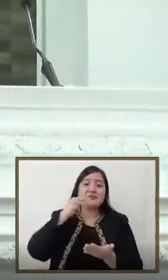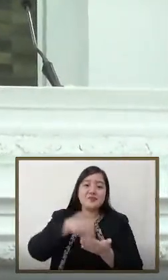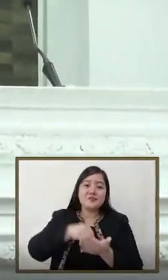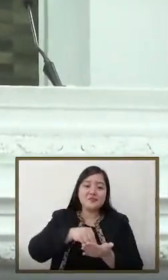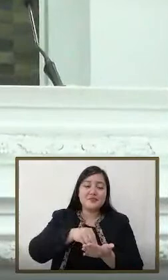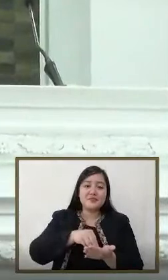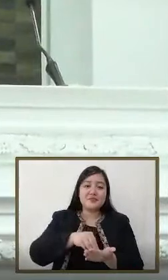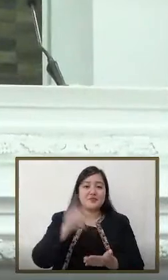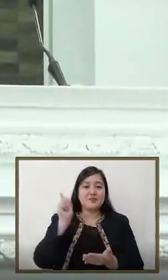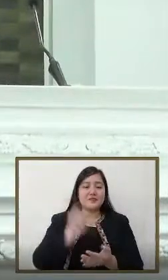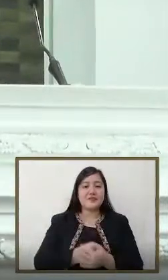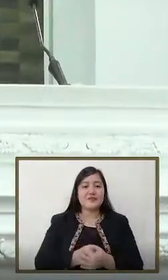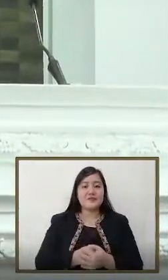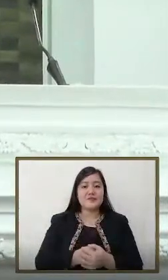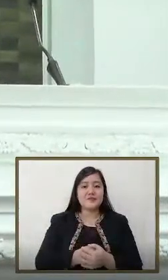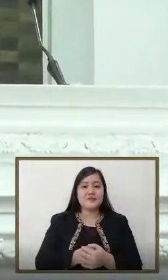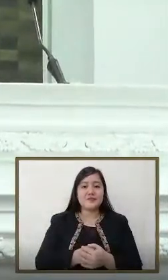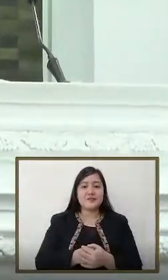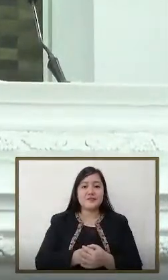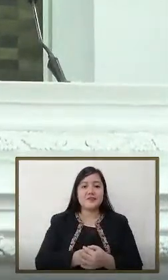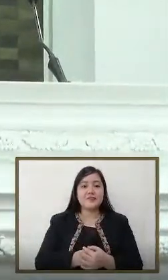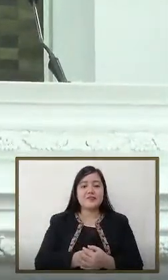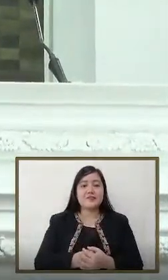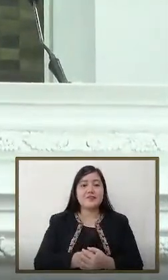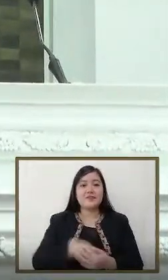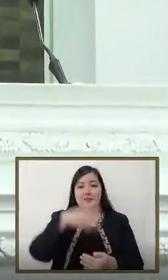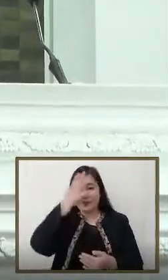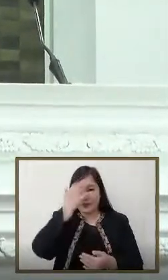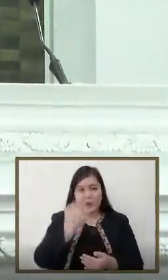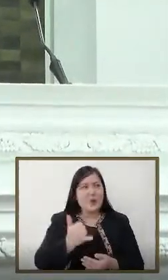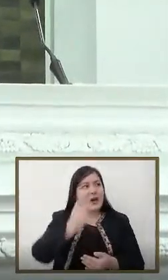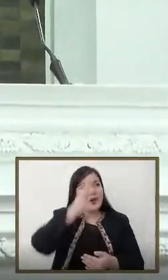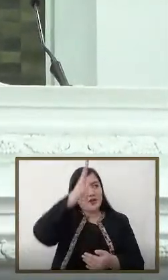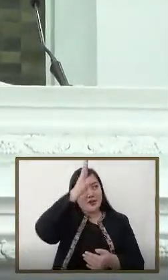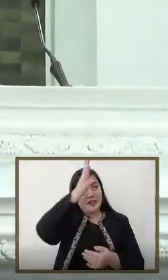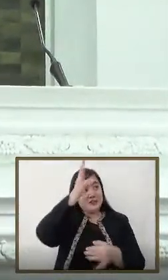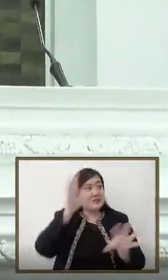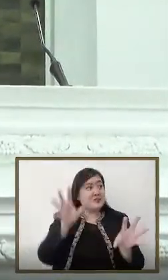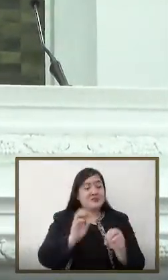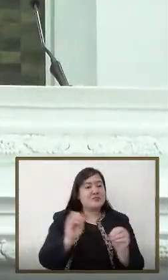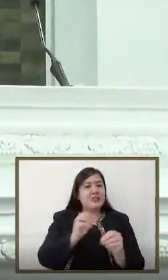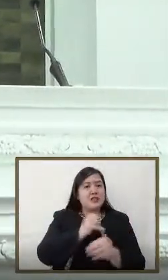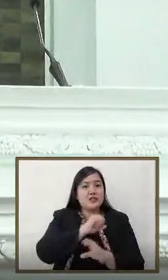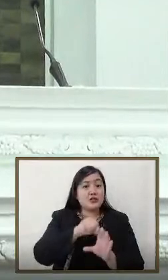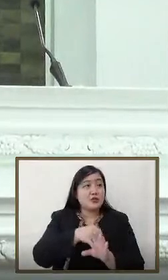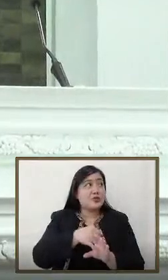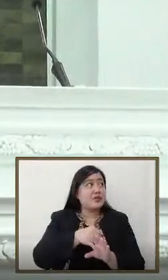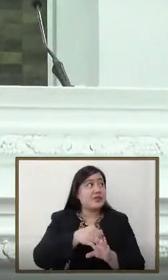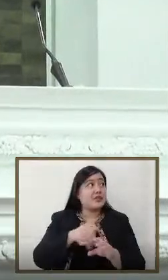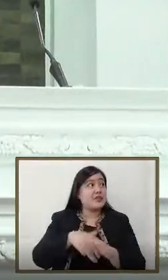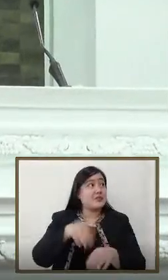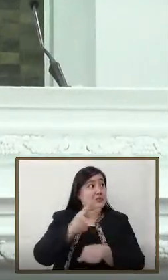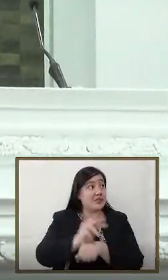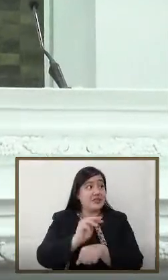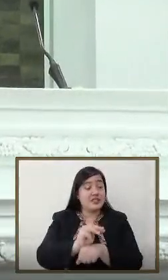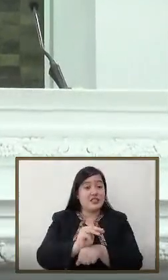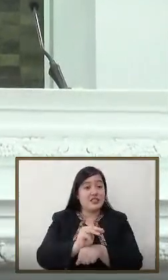Katatayan na walang involvement o walang partisipasyon